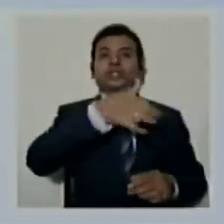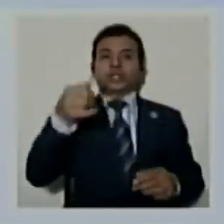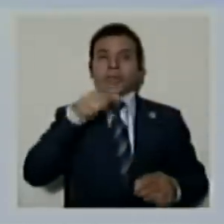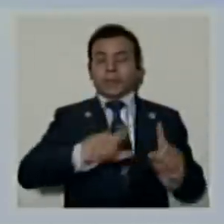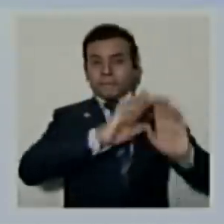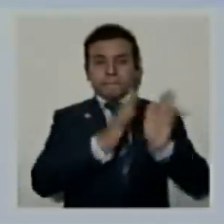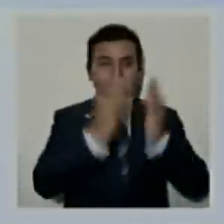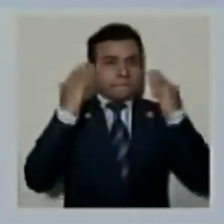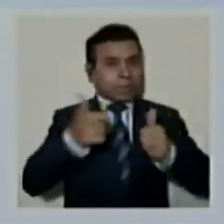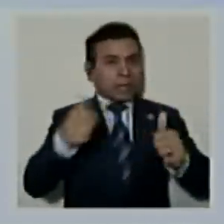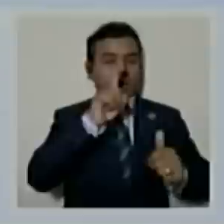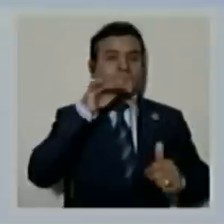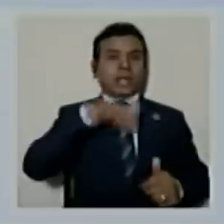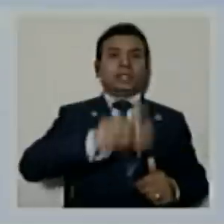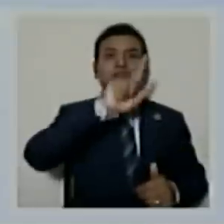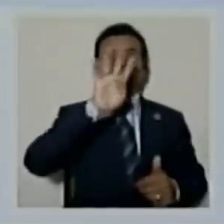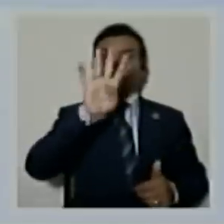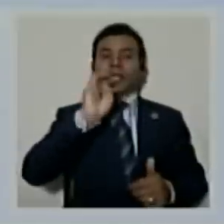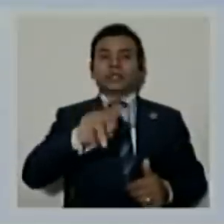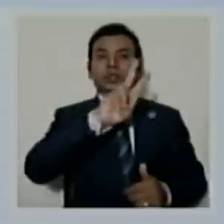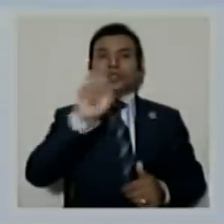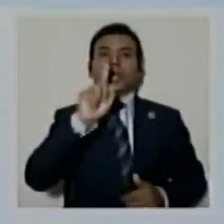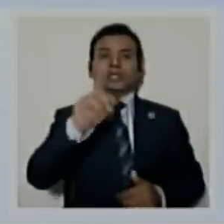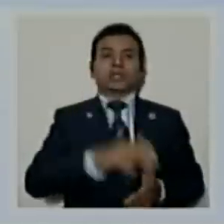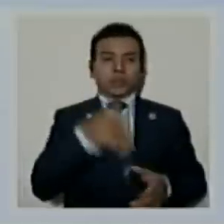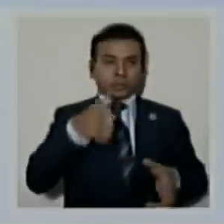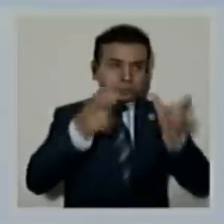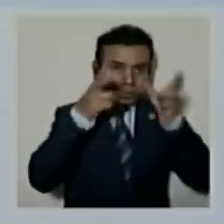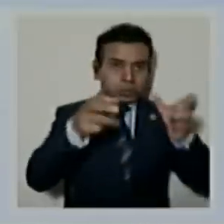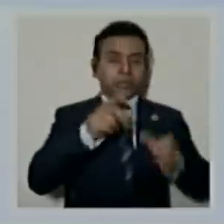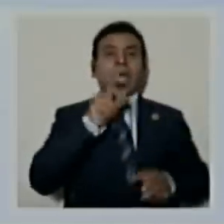কোয়ারেন্টাইনে 210623 জন এবং এ পর্যন্ত ছাড় পেয়েছেন